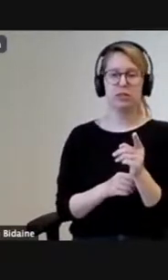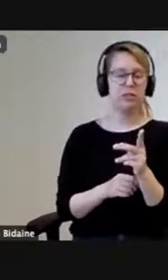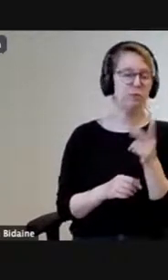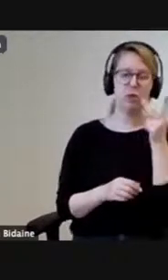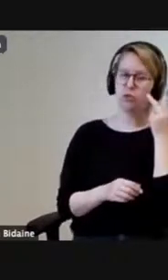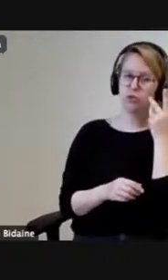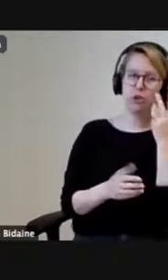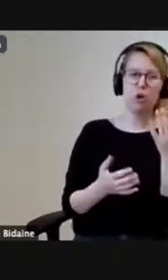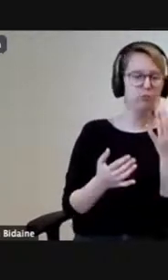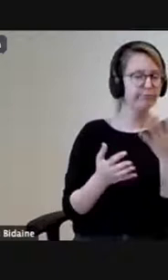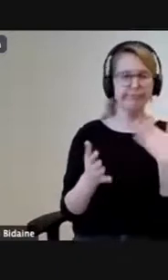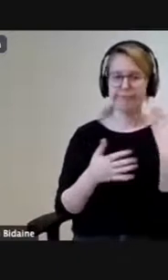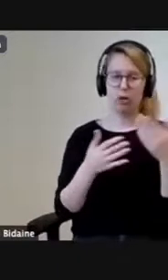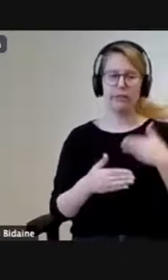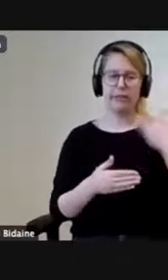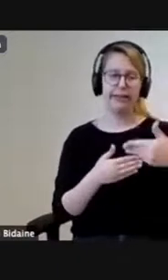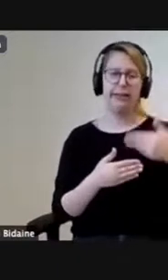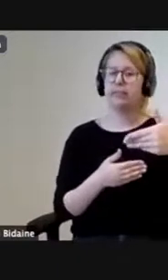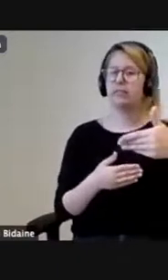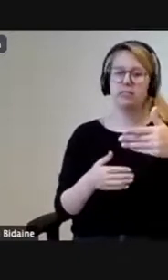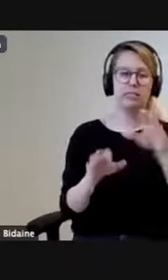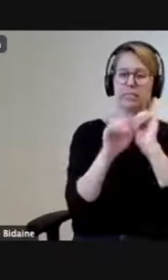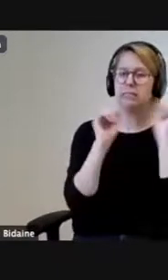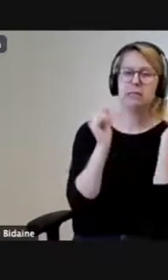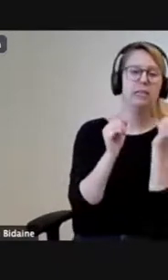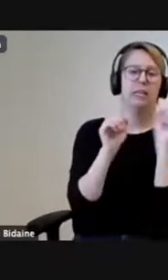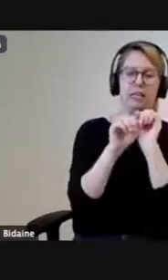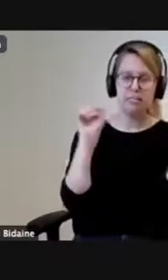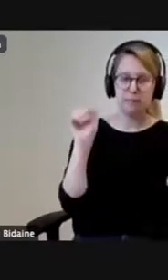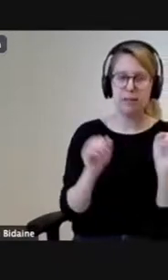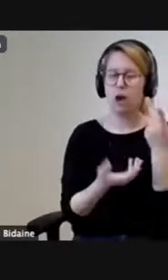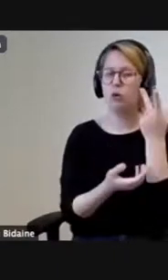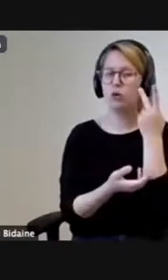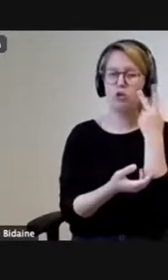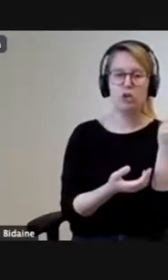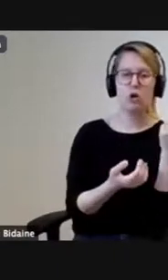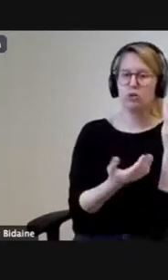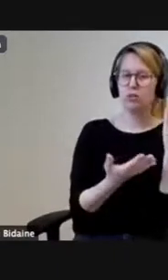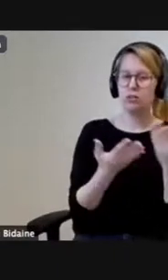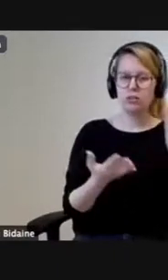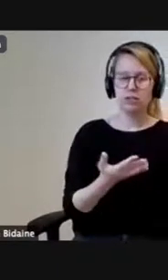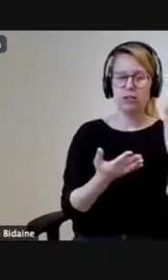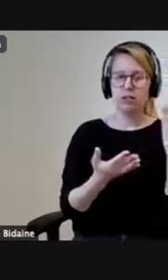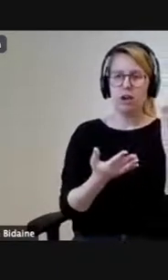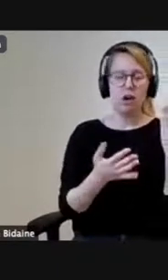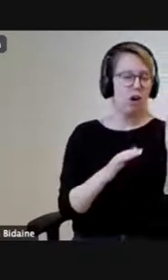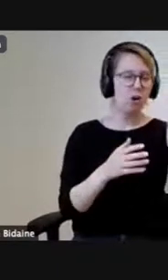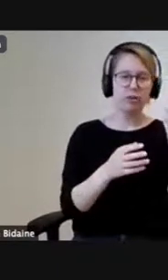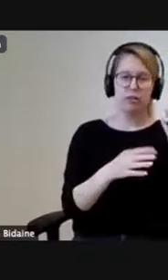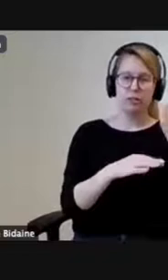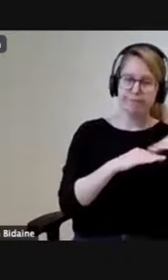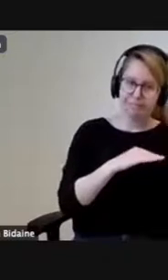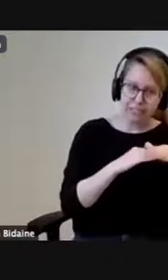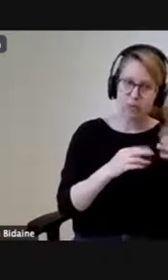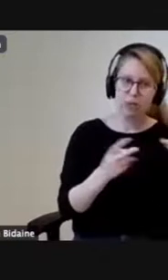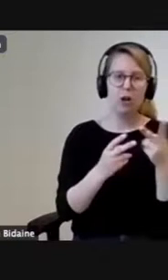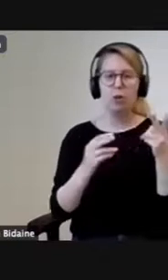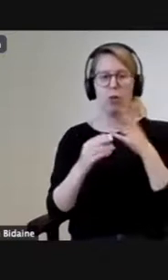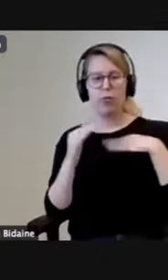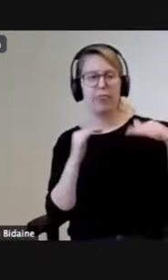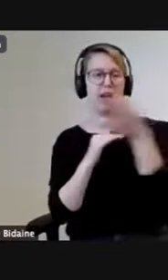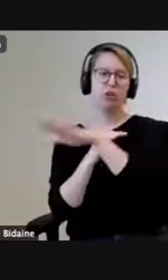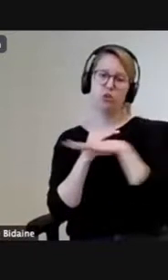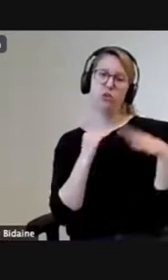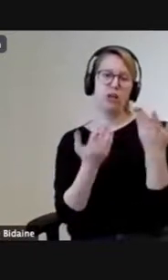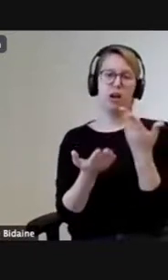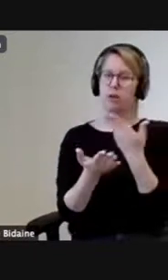partie des actions qui doit se faire au niveau régional, local, au niveau des villes, par exemple. Et c'est d'ailleurs une des raisons pour